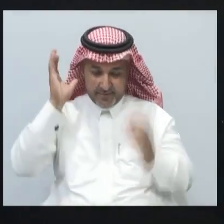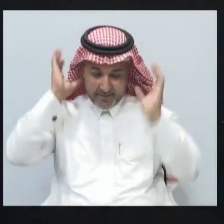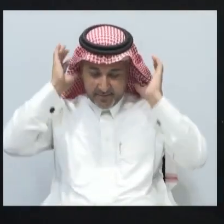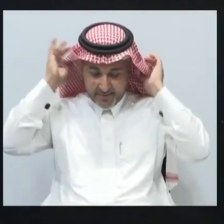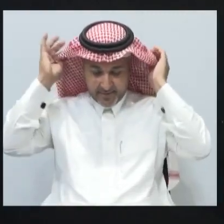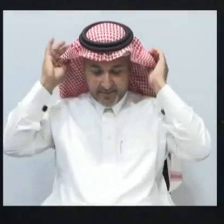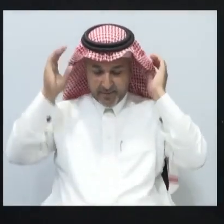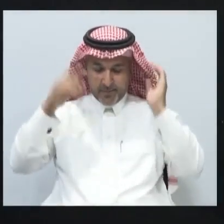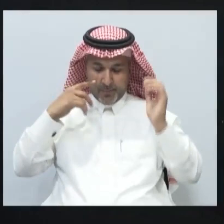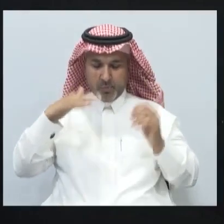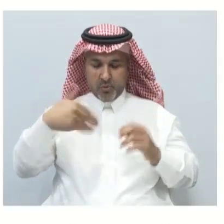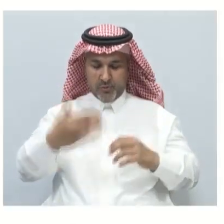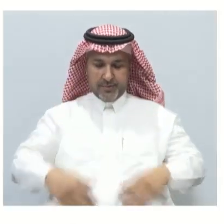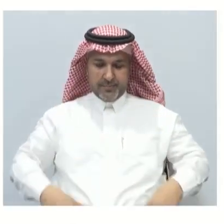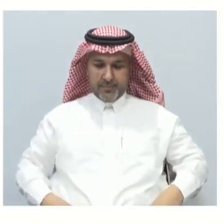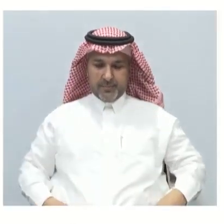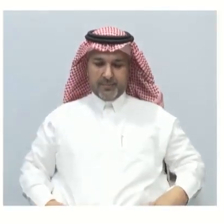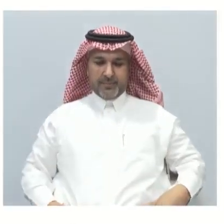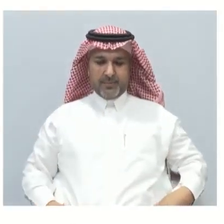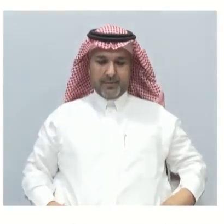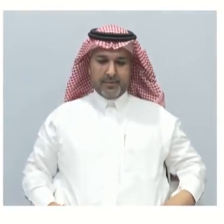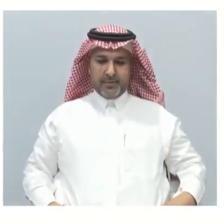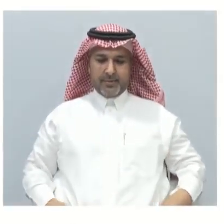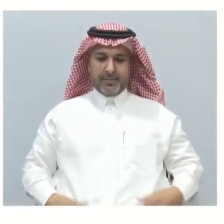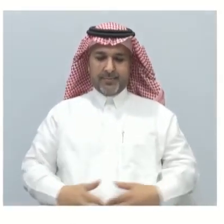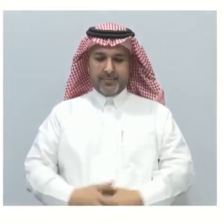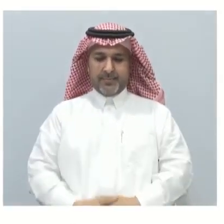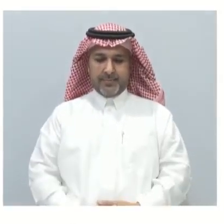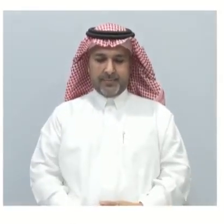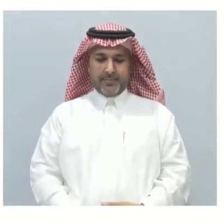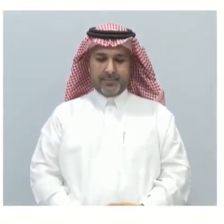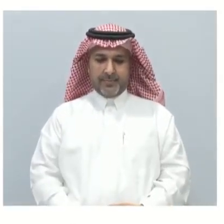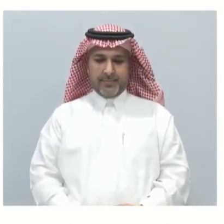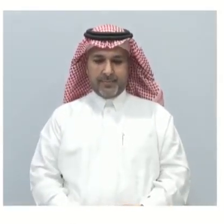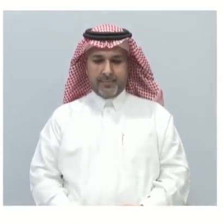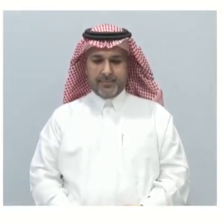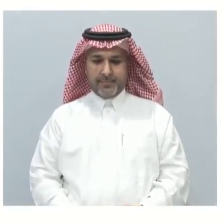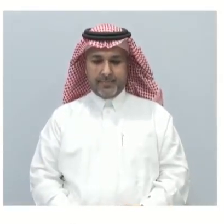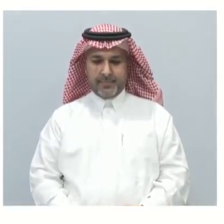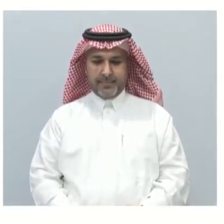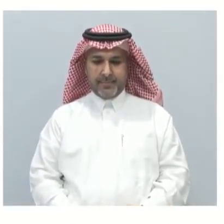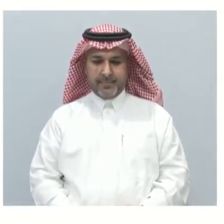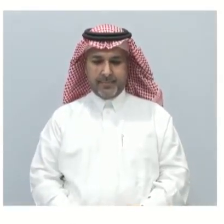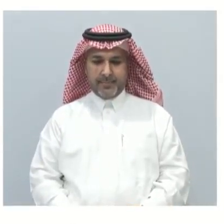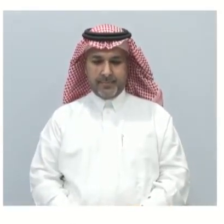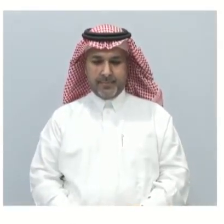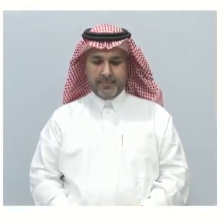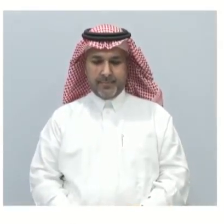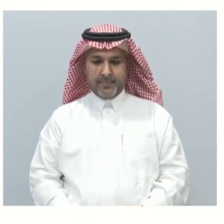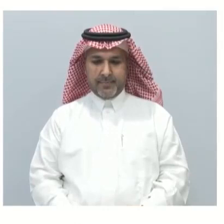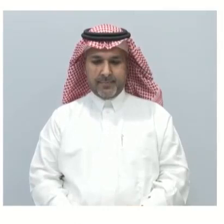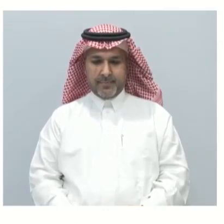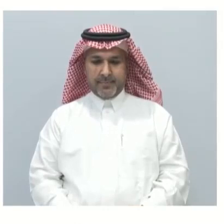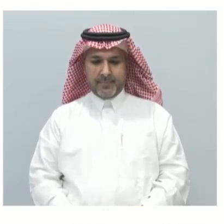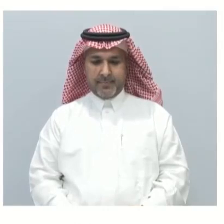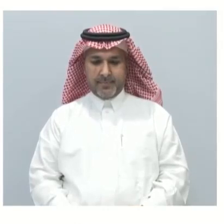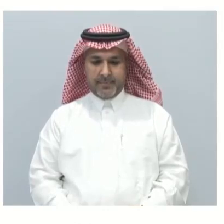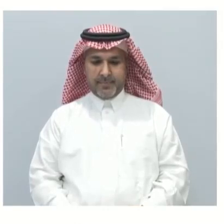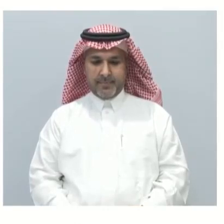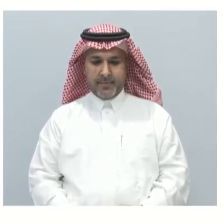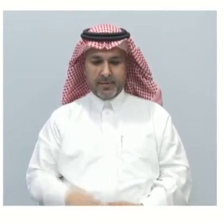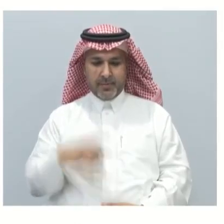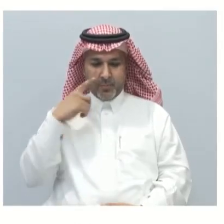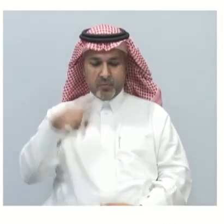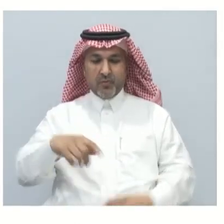يساوي الصفر وبذلك يعني نكون بحمد لله تعالى اخواني الكرام واخواتي وصلنا الى نهايه المطاف في درس هذا لكن